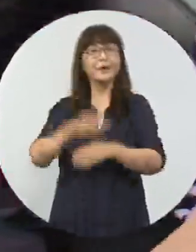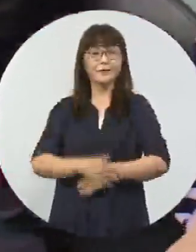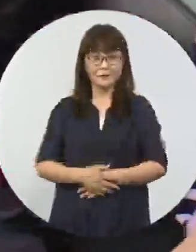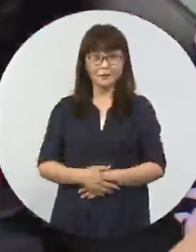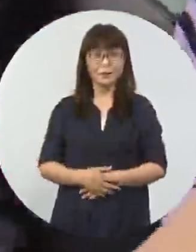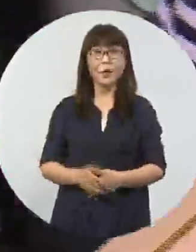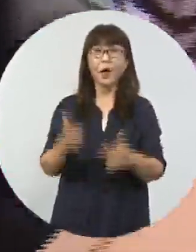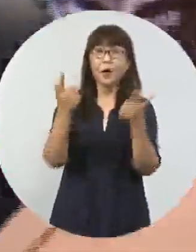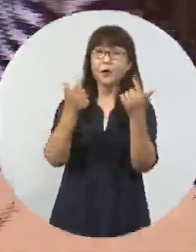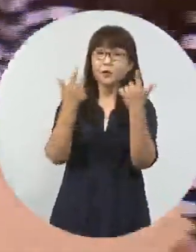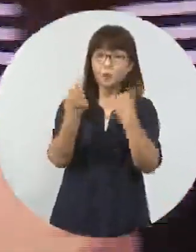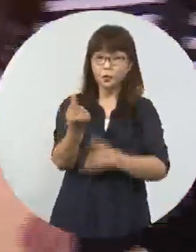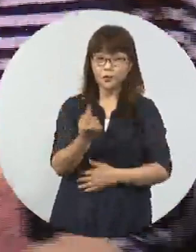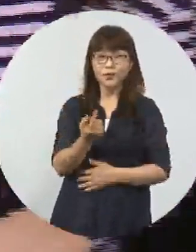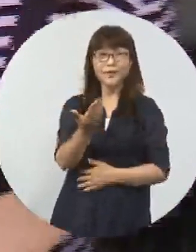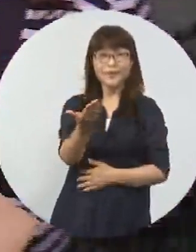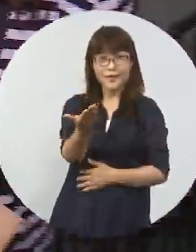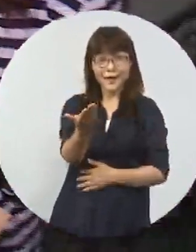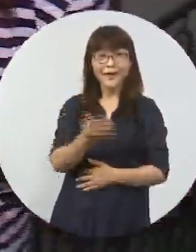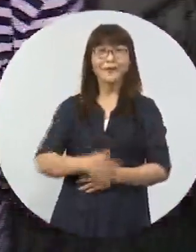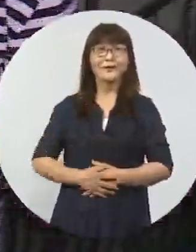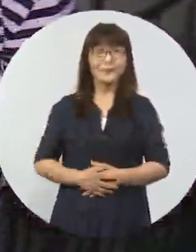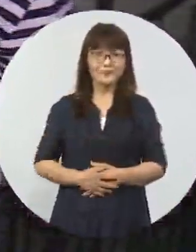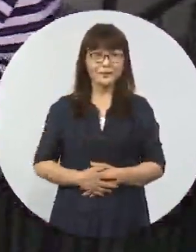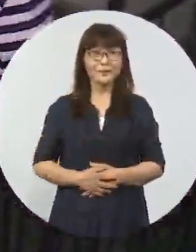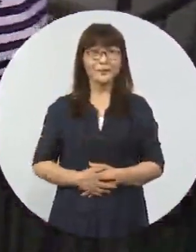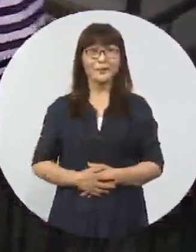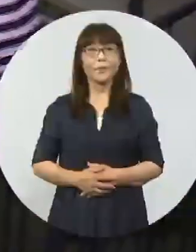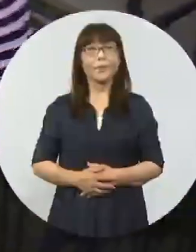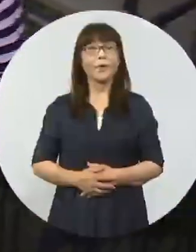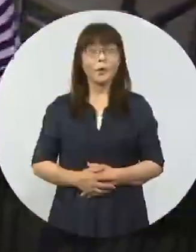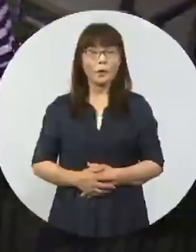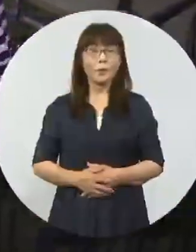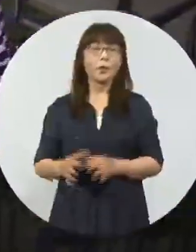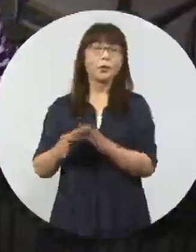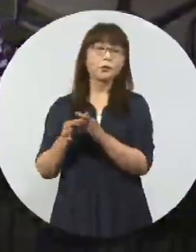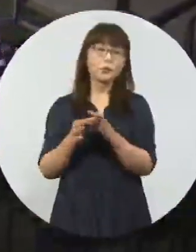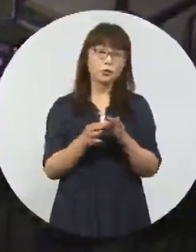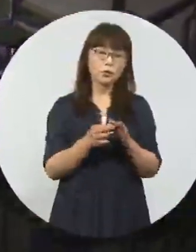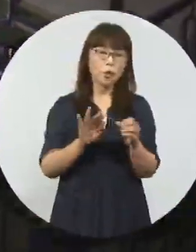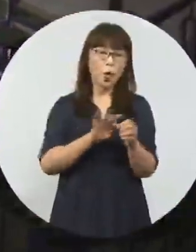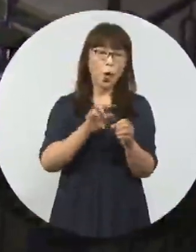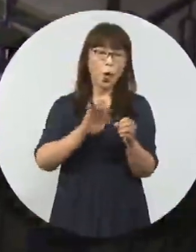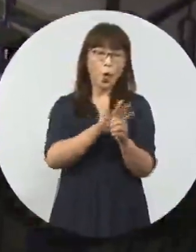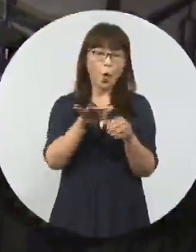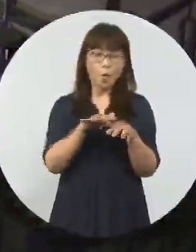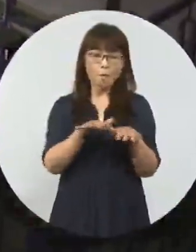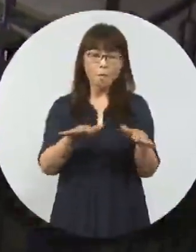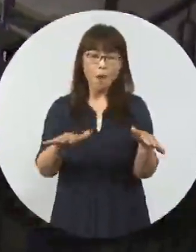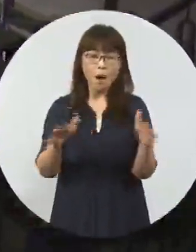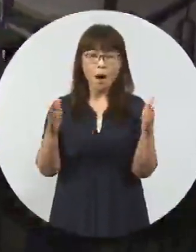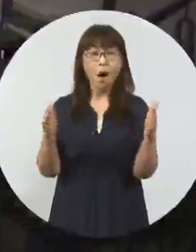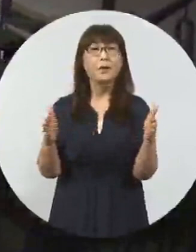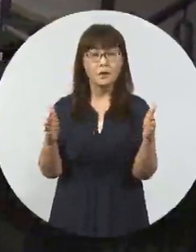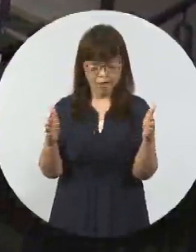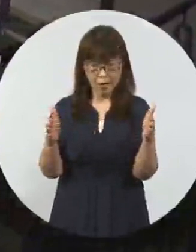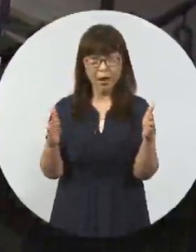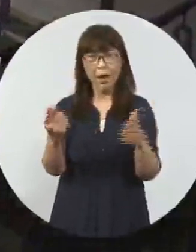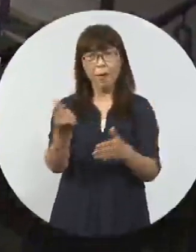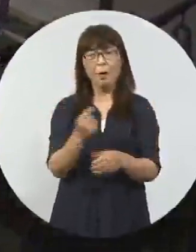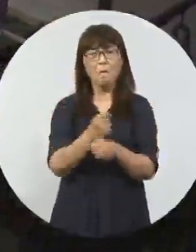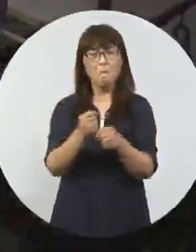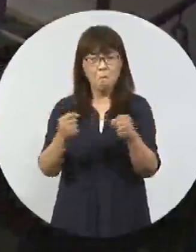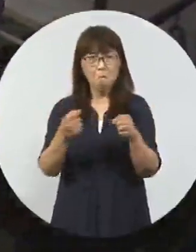普段からこういらっしゃるんですか、こちらの施設は。 あのずっとコロナで、はい、あの来れなかったんですけれども